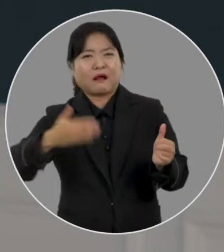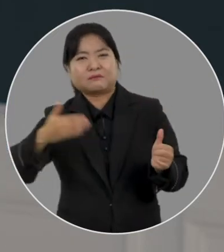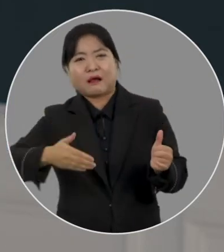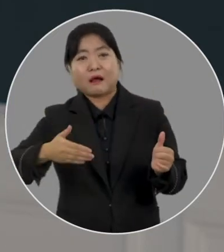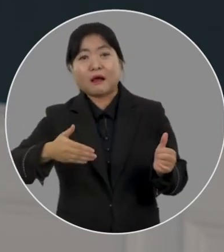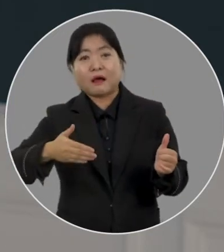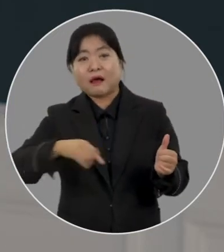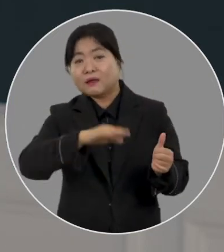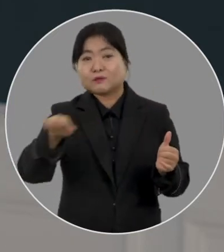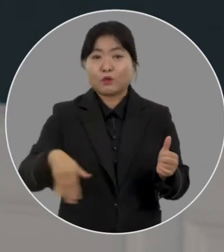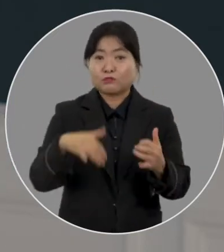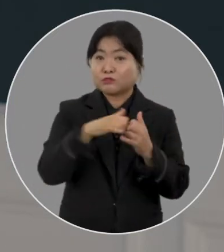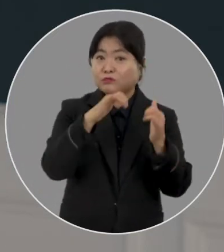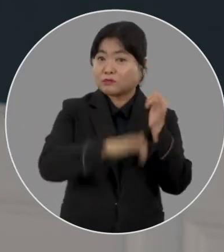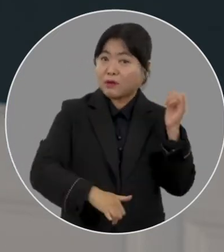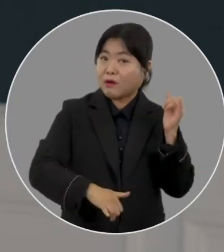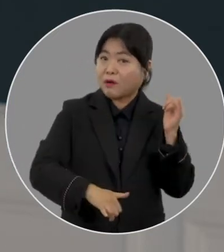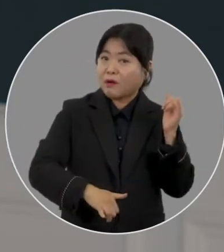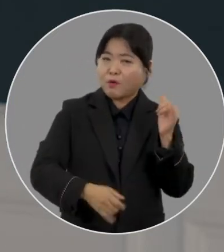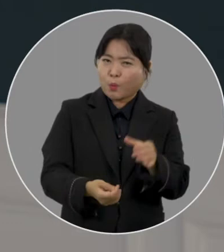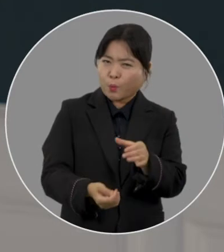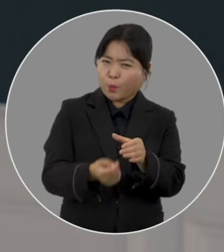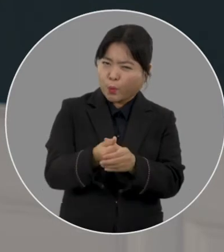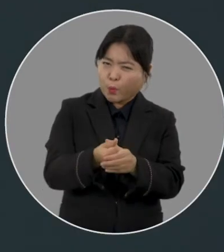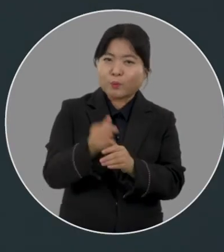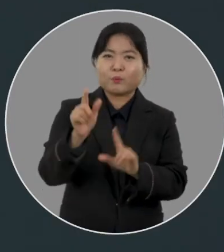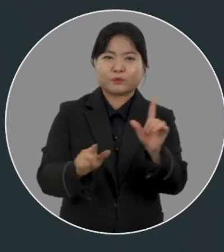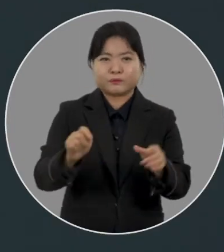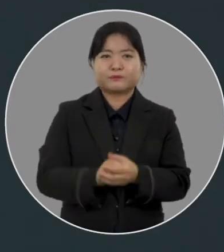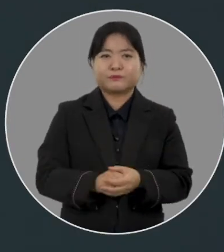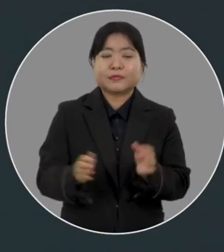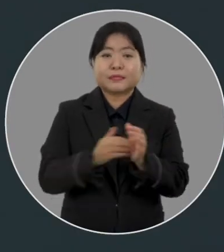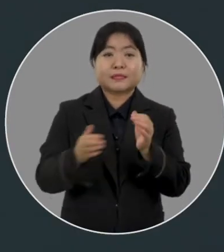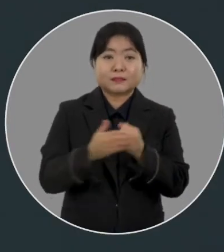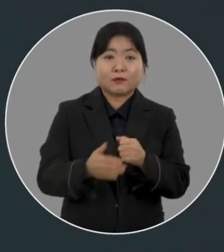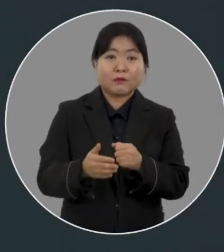이게 우리가 전쟁사에서 쉽게 찾아보기 힘든 장면입니다. 그래서